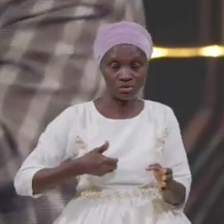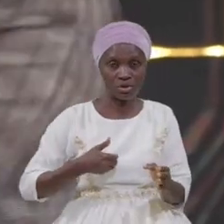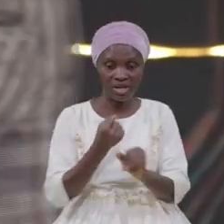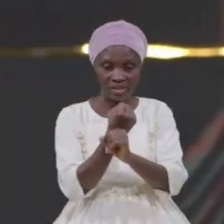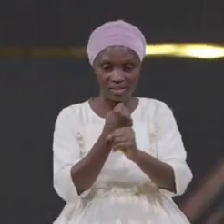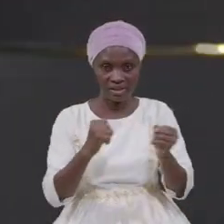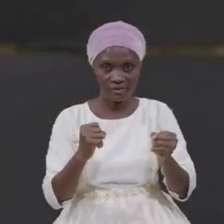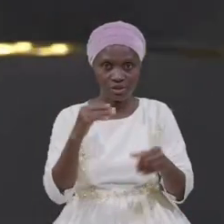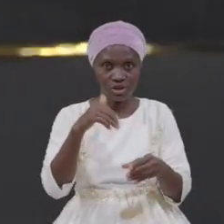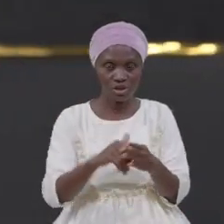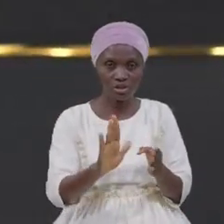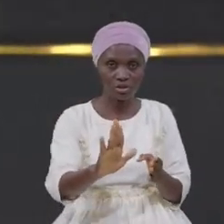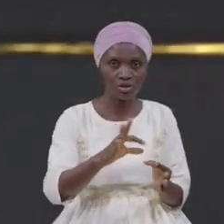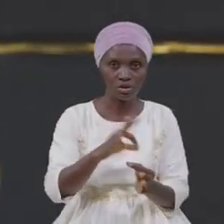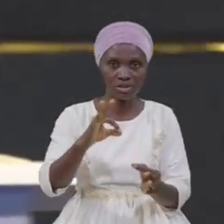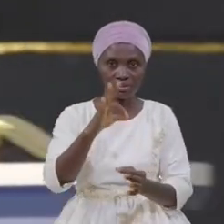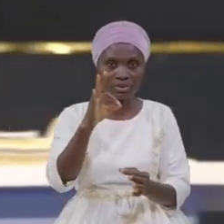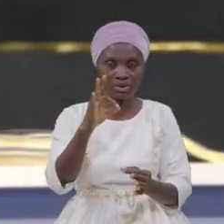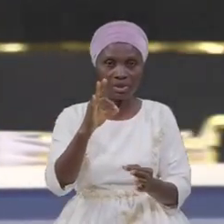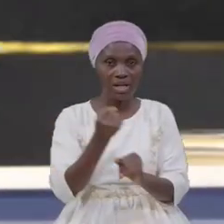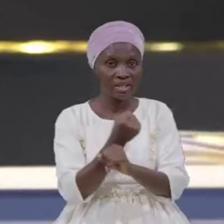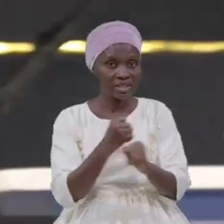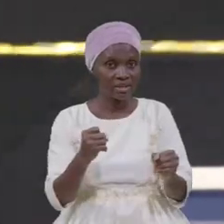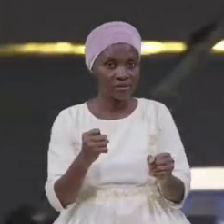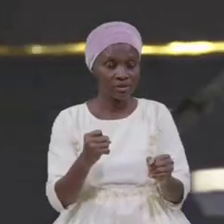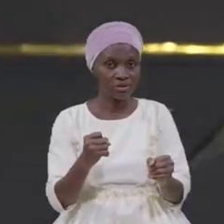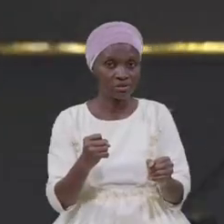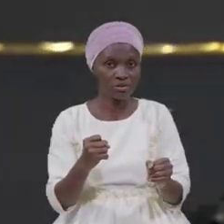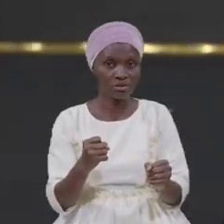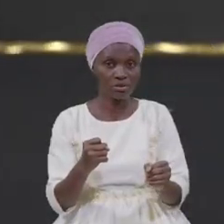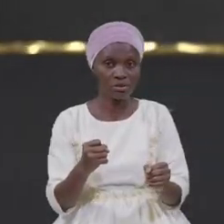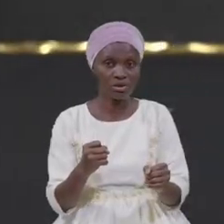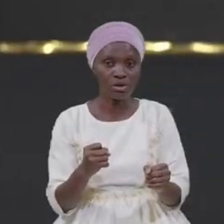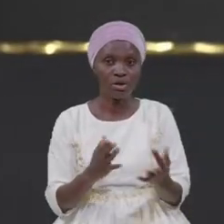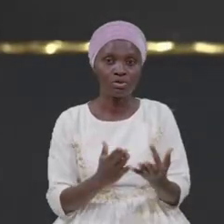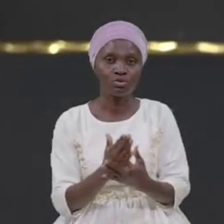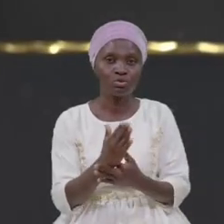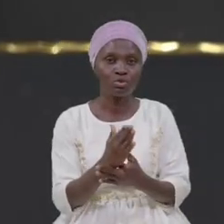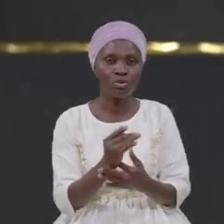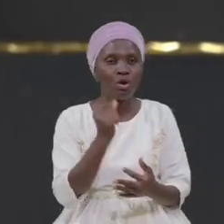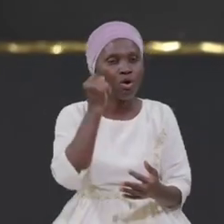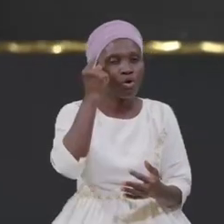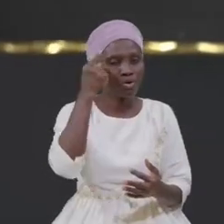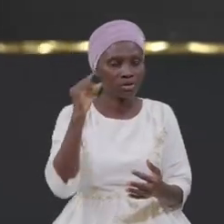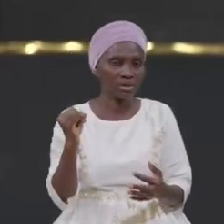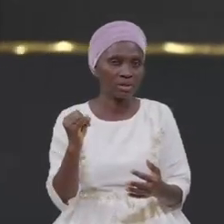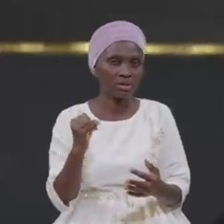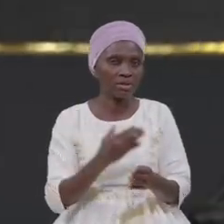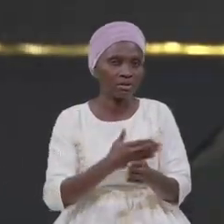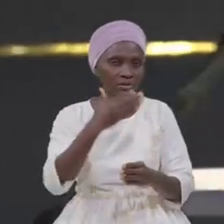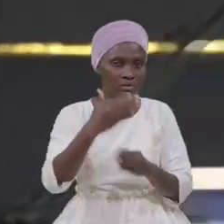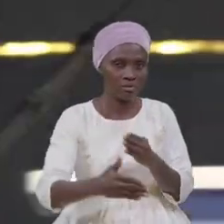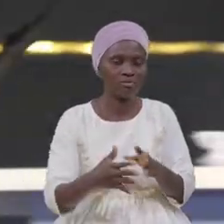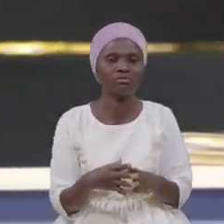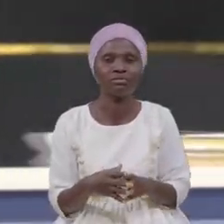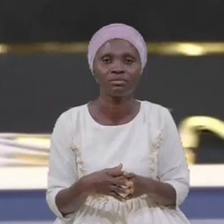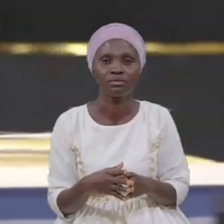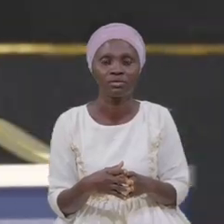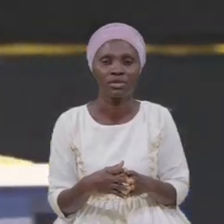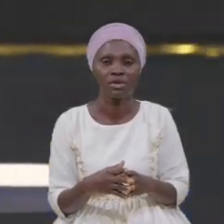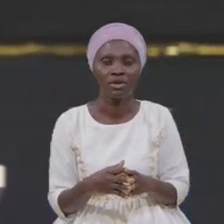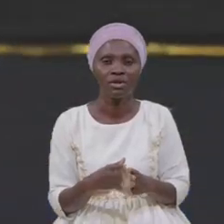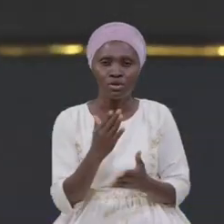votre esprit, le salut plein, compréhensif, total. Il y a une chose que je voudrais